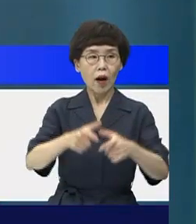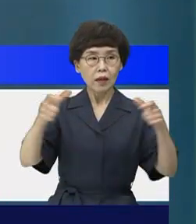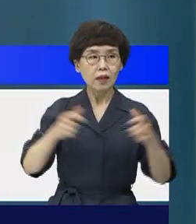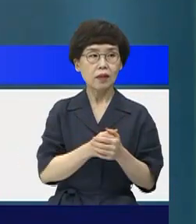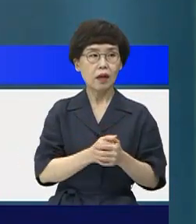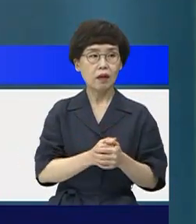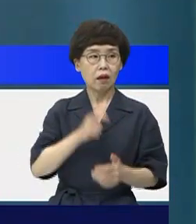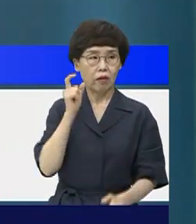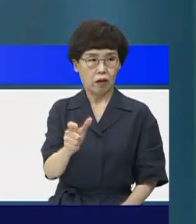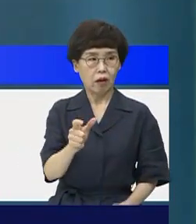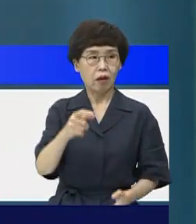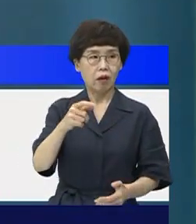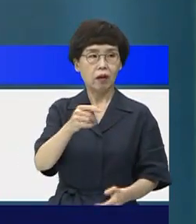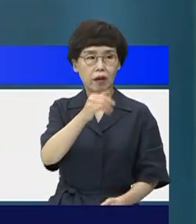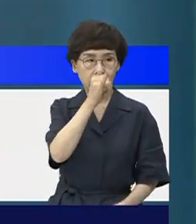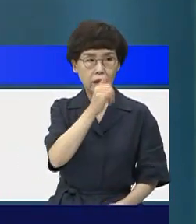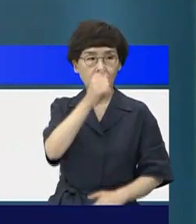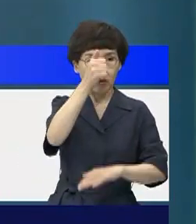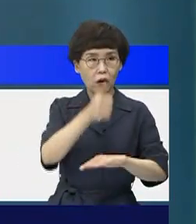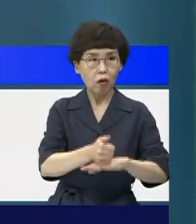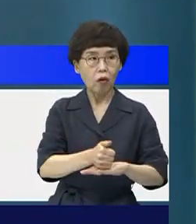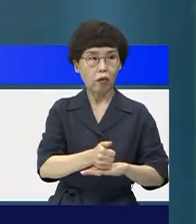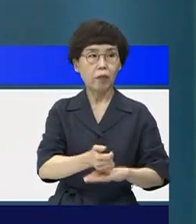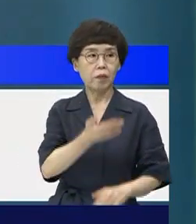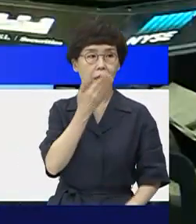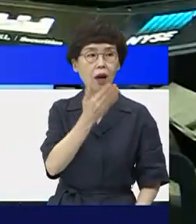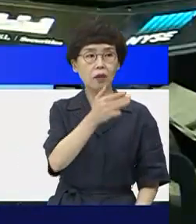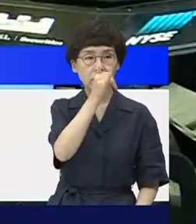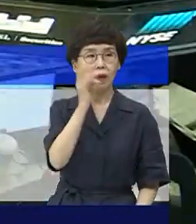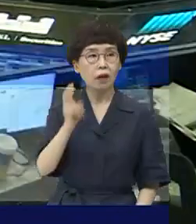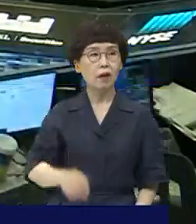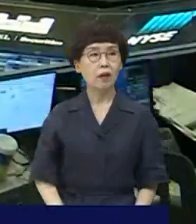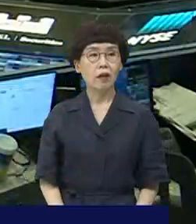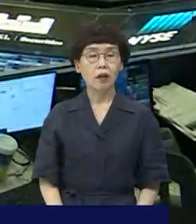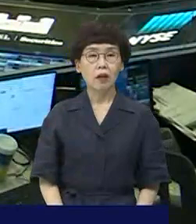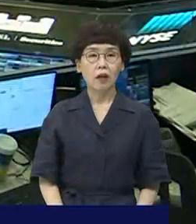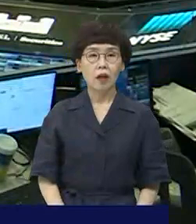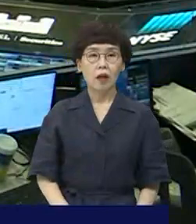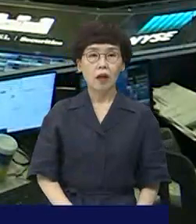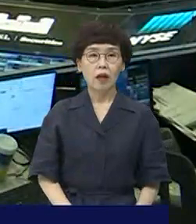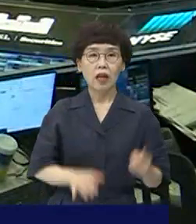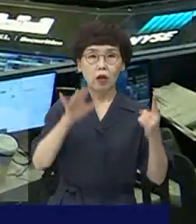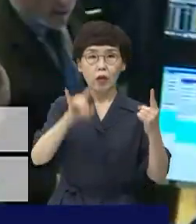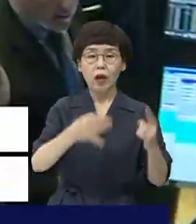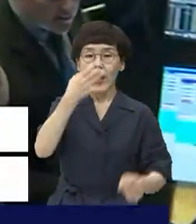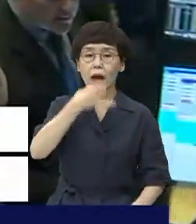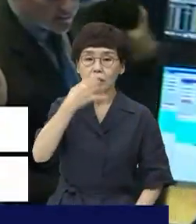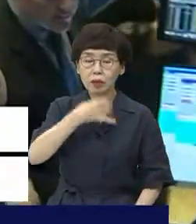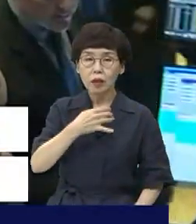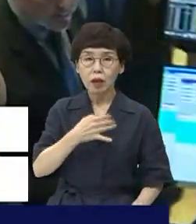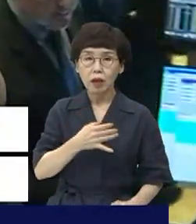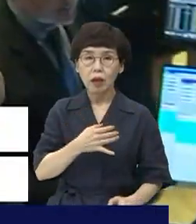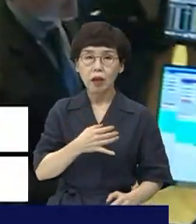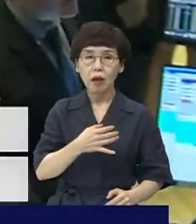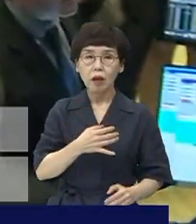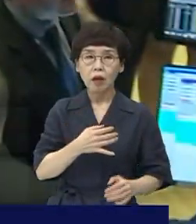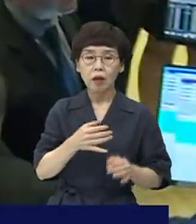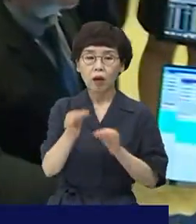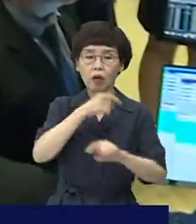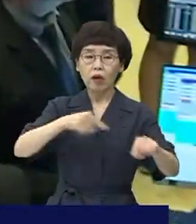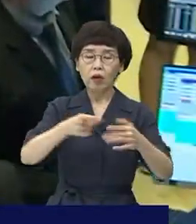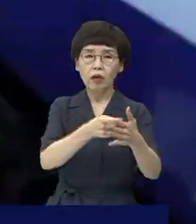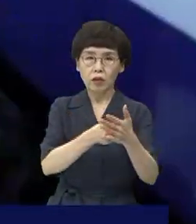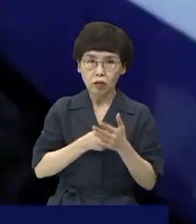right now remains solidly within expansion. 시가총액 1위 애플의 긴축 경영 소식에